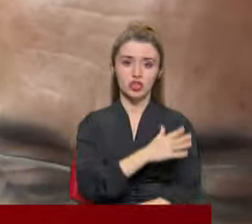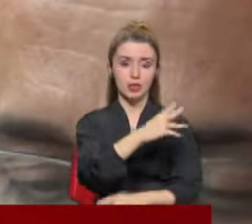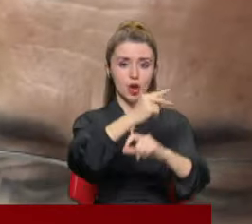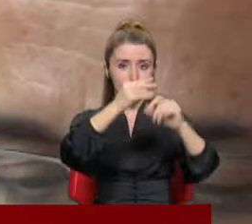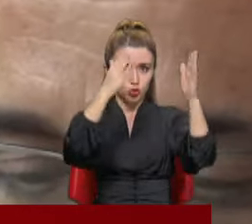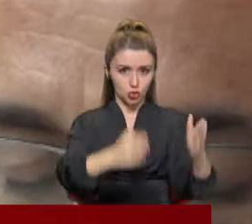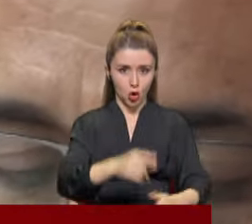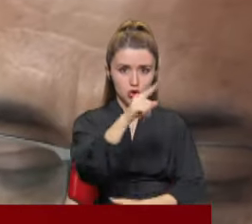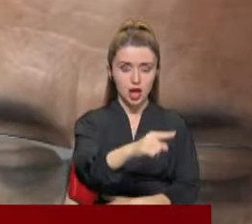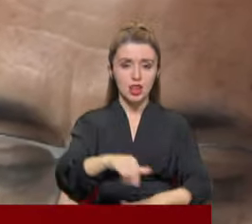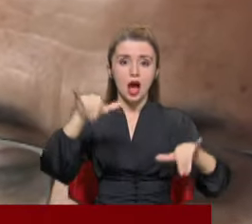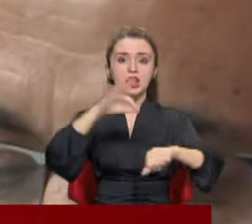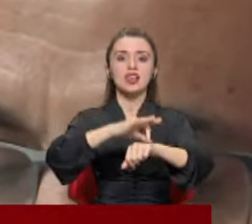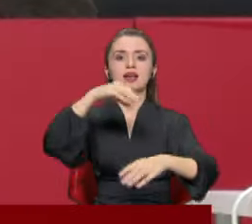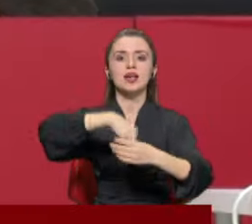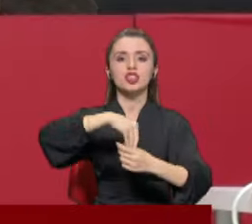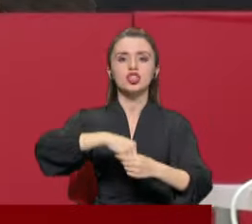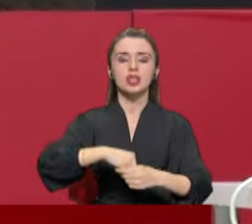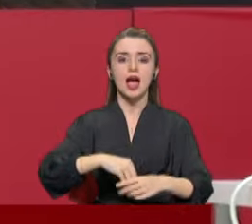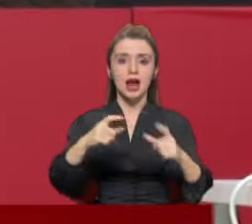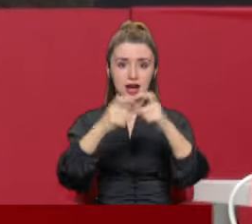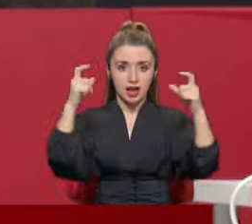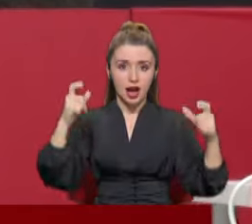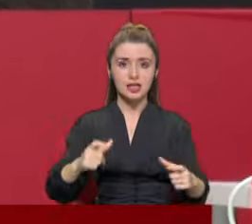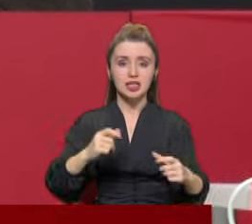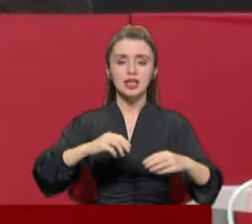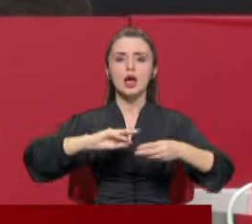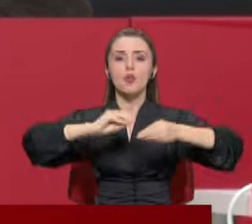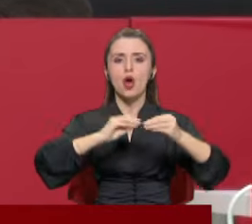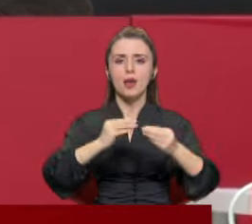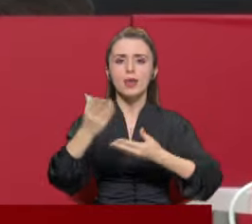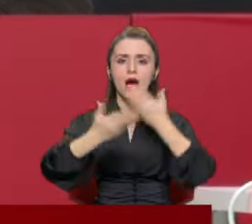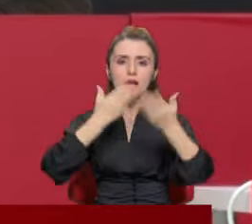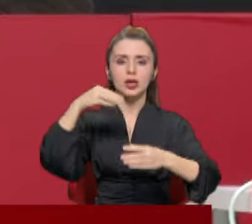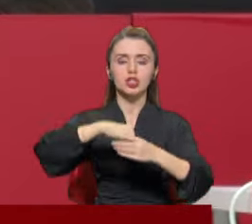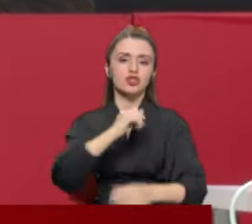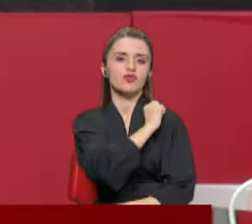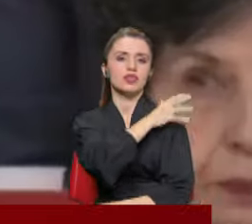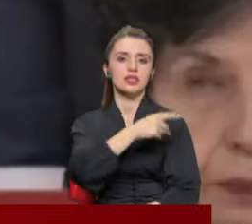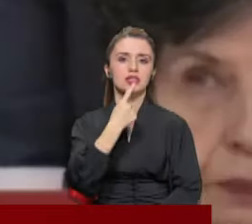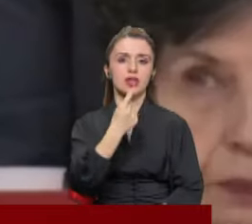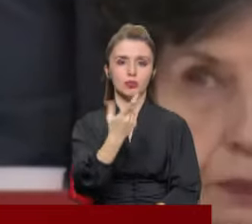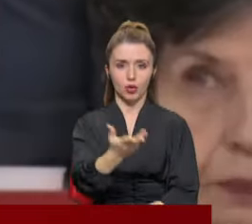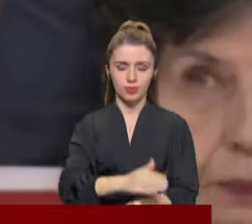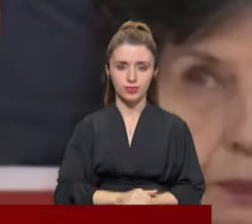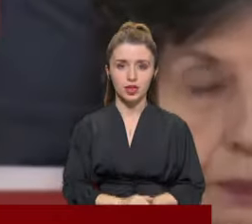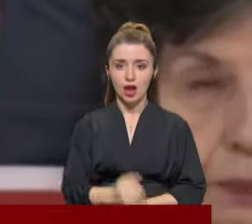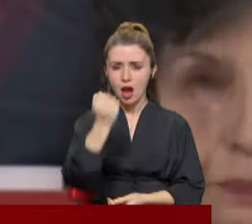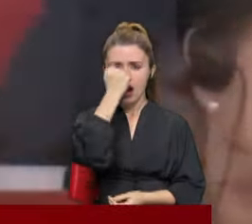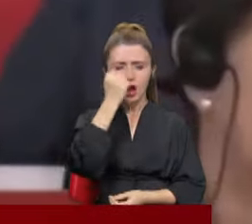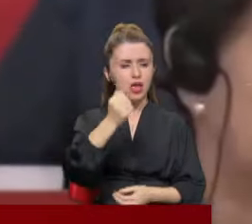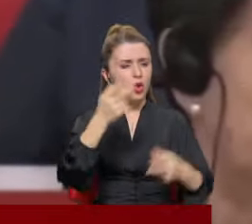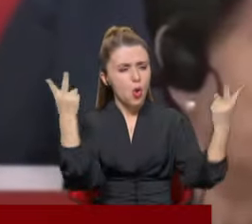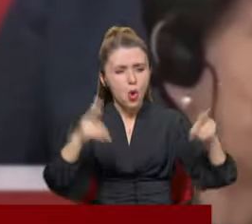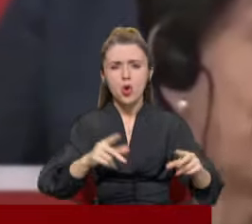lideri Özgür Özel'in aynı dakikalarda Gazze'deki drama dikkat çekmek için Filistin'e gideceğim açıklaması. Akan kan nerede olursa